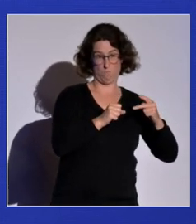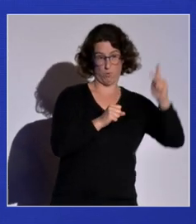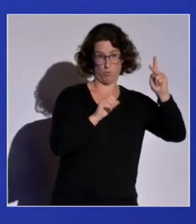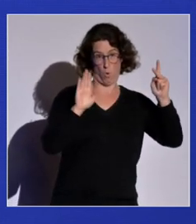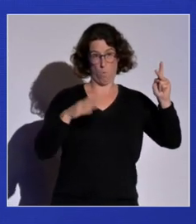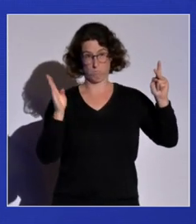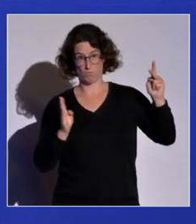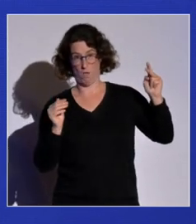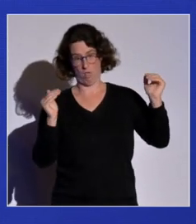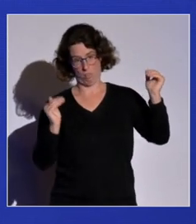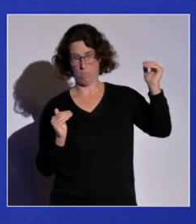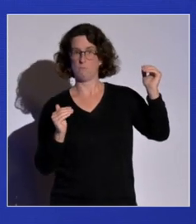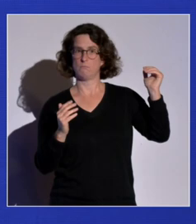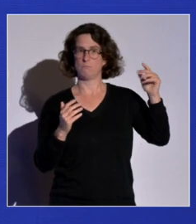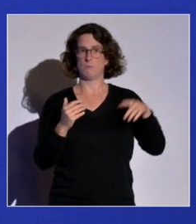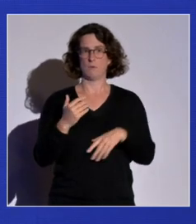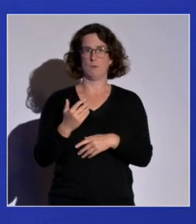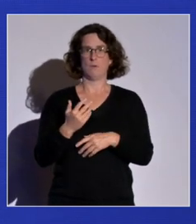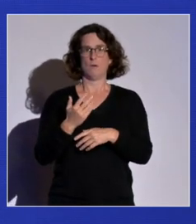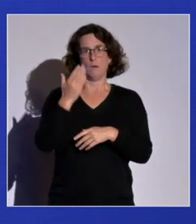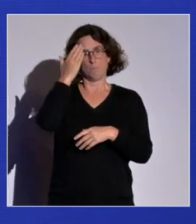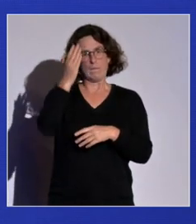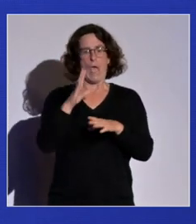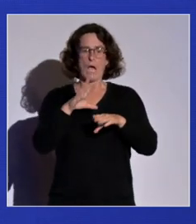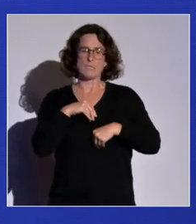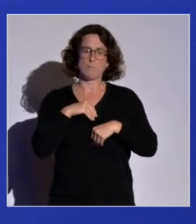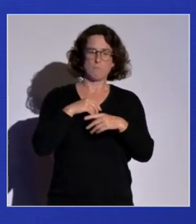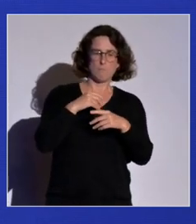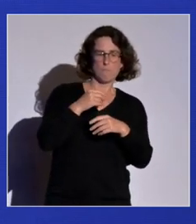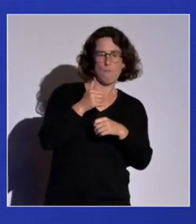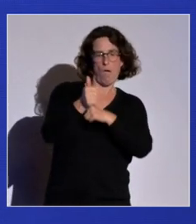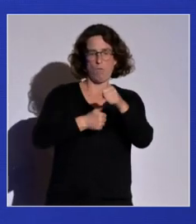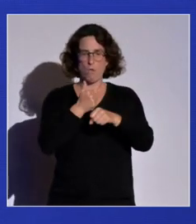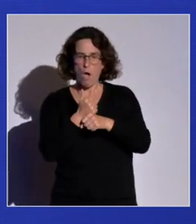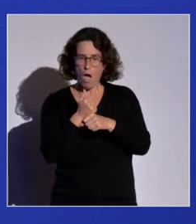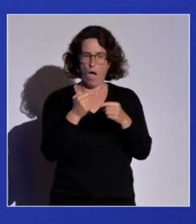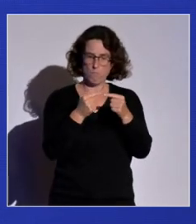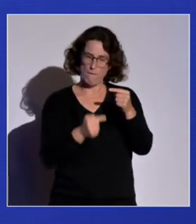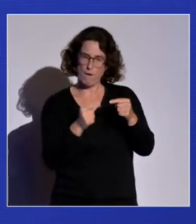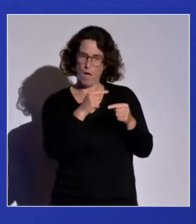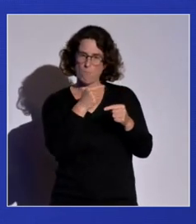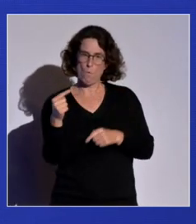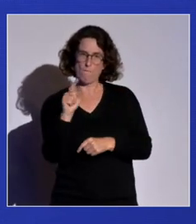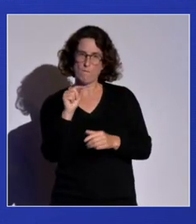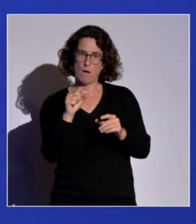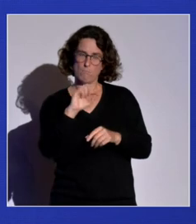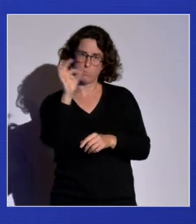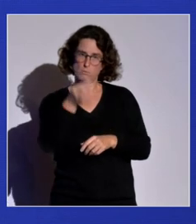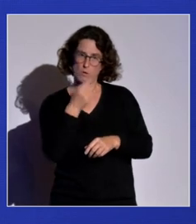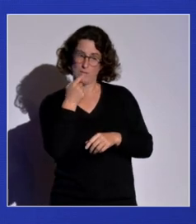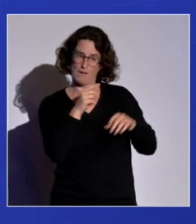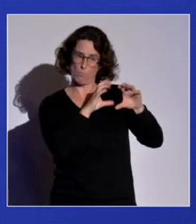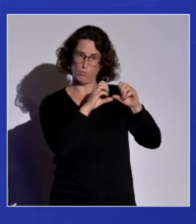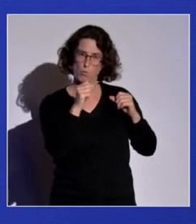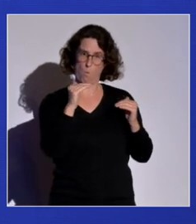Si vous acceptez le risque d'une année à moins 20%, alors il faut que vous ayez une production nettement supérieure à votre